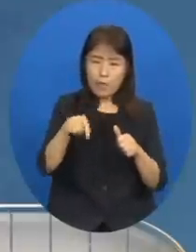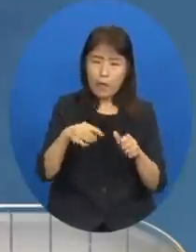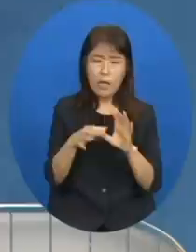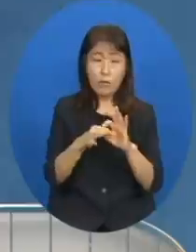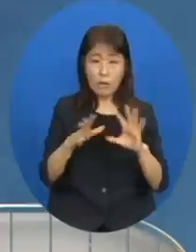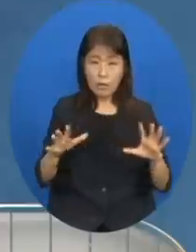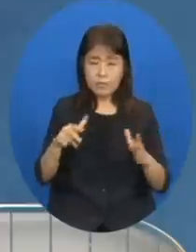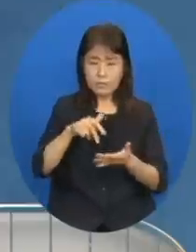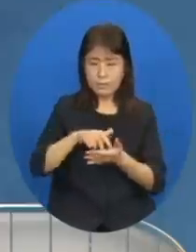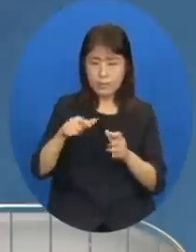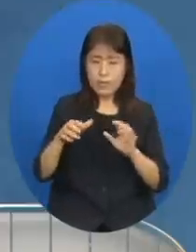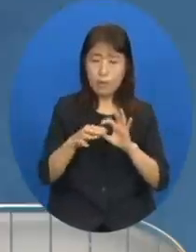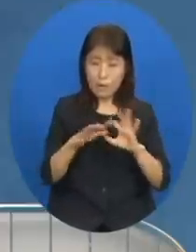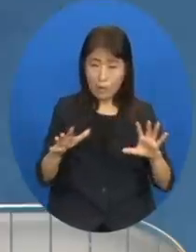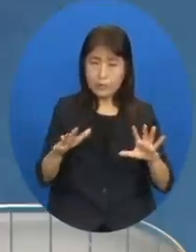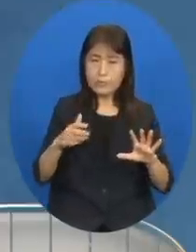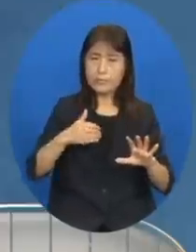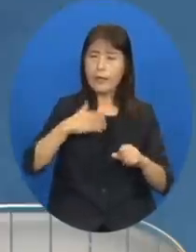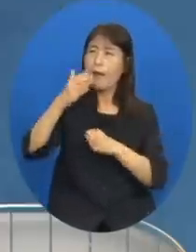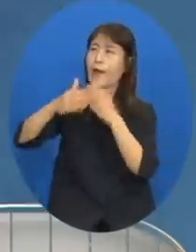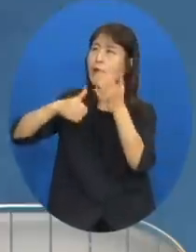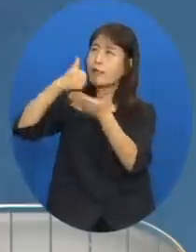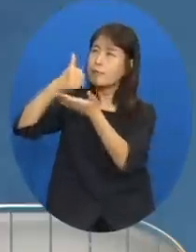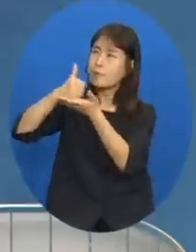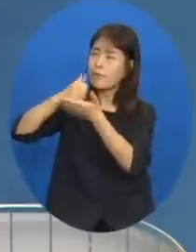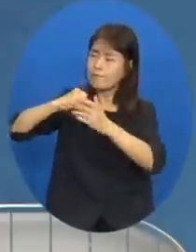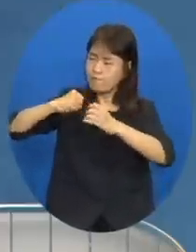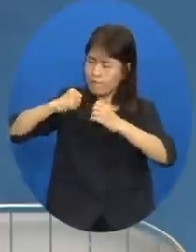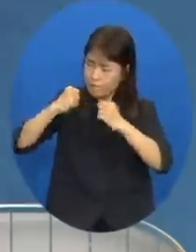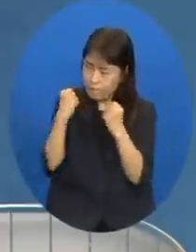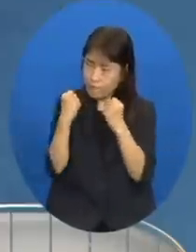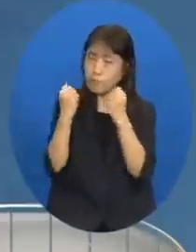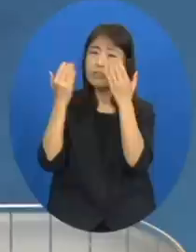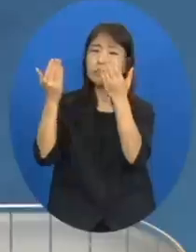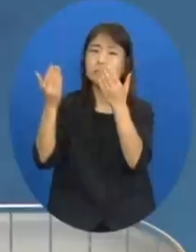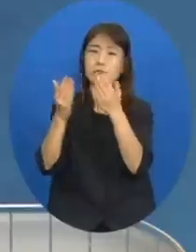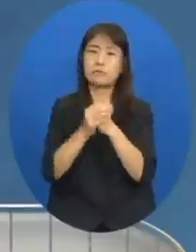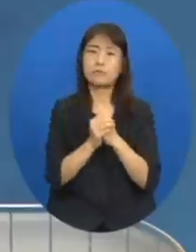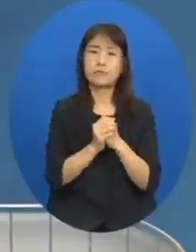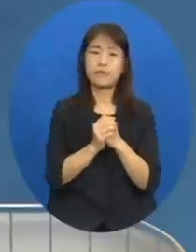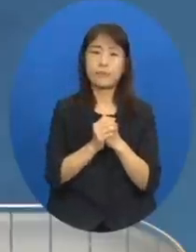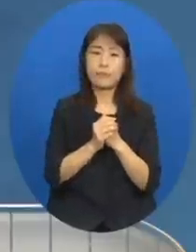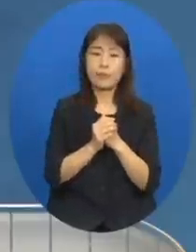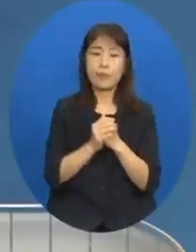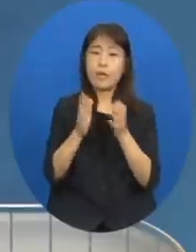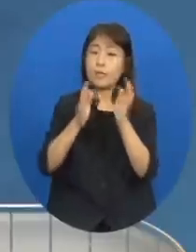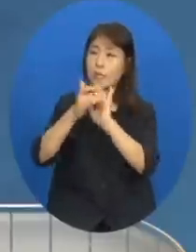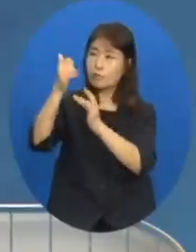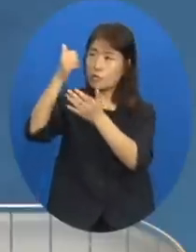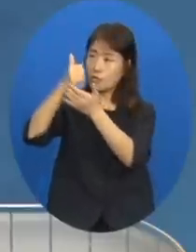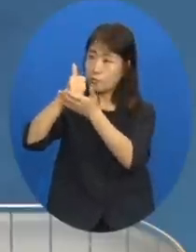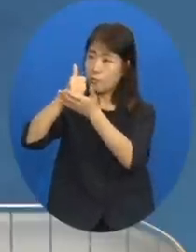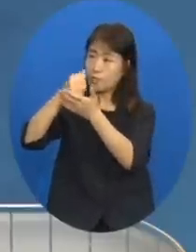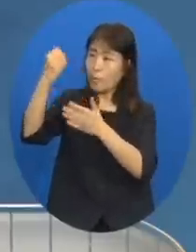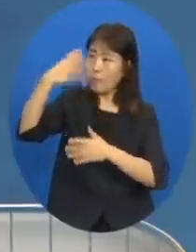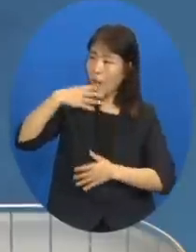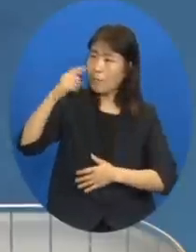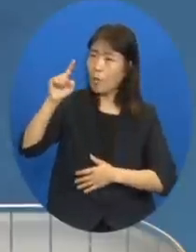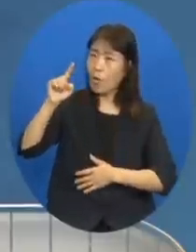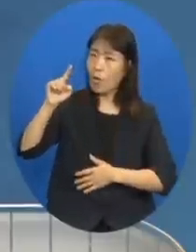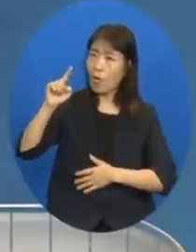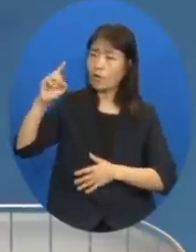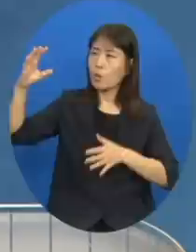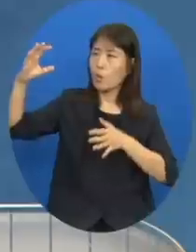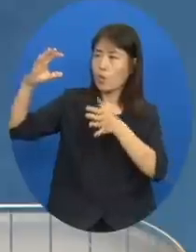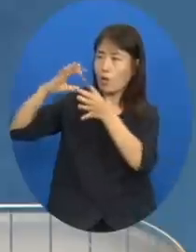사람이라고 하는 의미를 가지고 있습니다 예수님께서 내 안에 거하라 나도 너희 안에 거하리라 이렇게